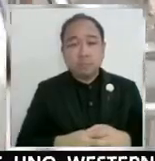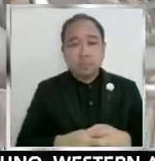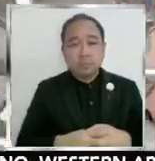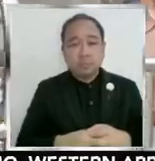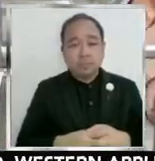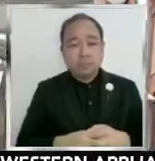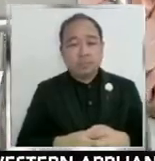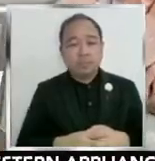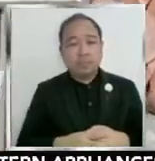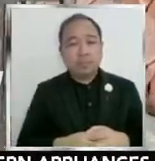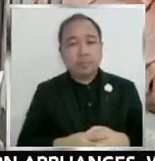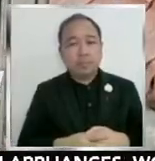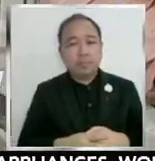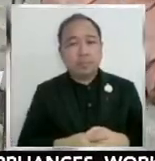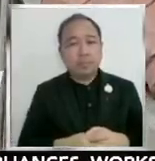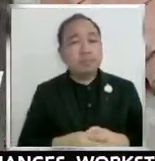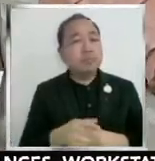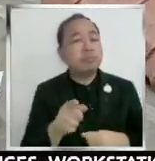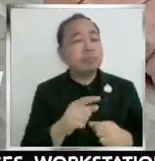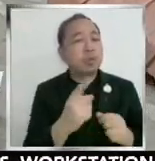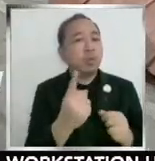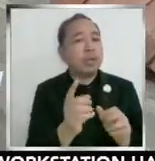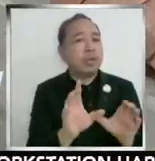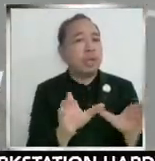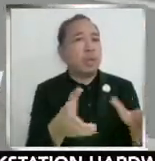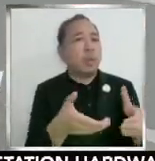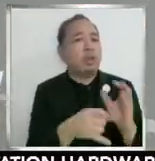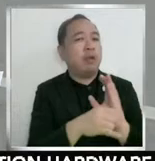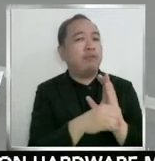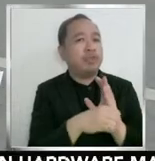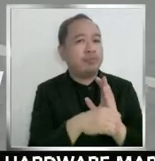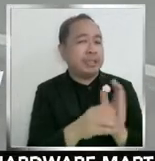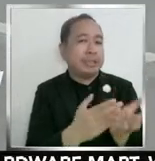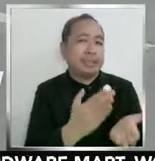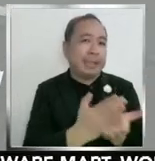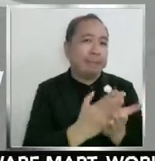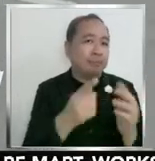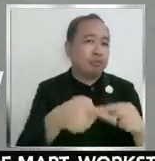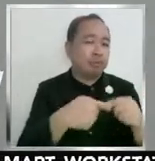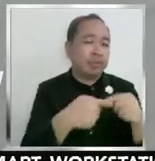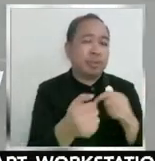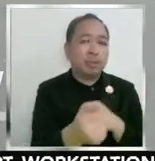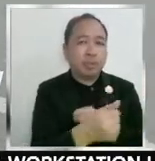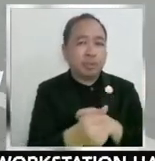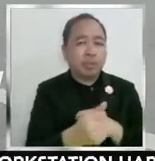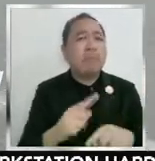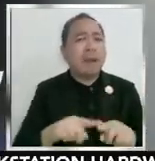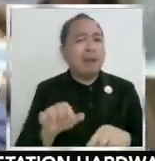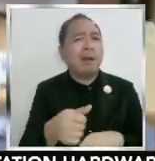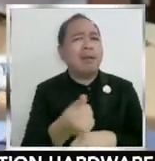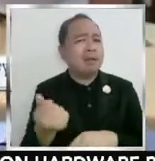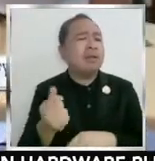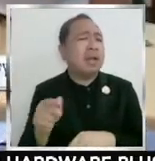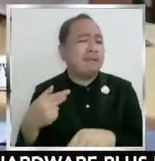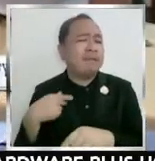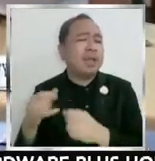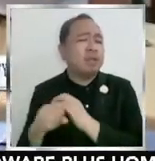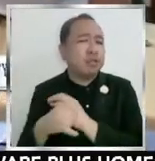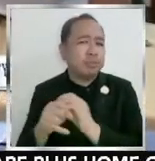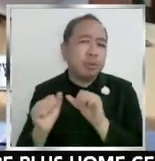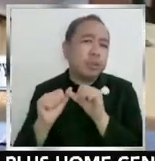Kahit may tigil pasada ang isang grupo ng mga jeepney drivers, meron daw masasakyan ang mga commuters pagtitiyak na mahigit